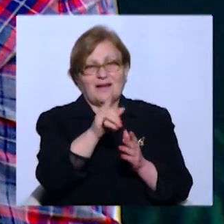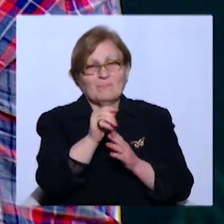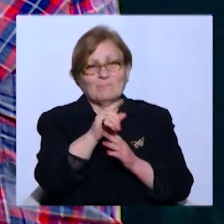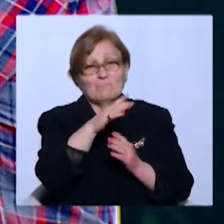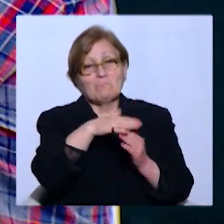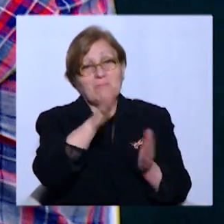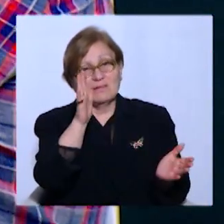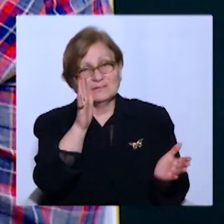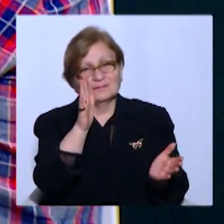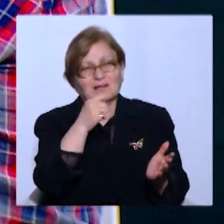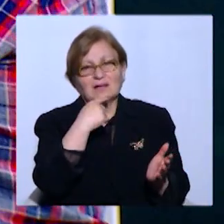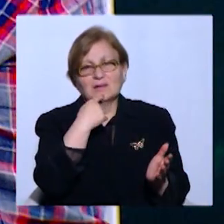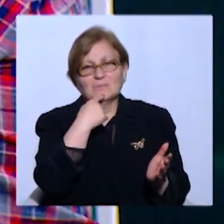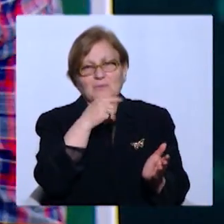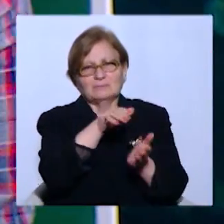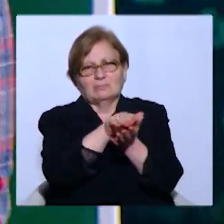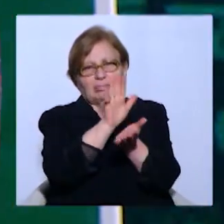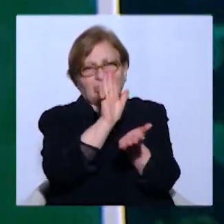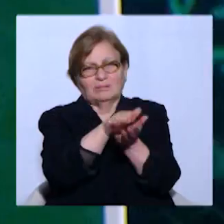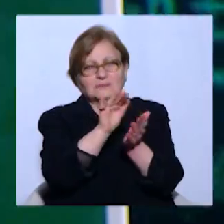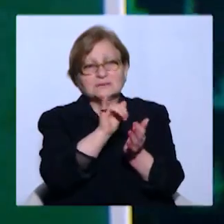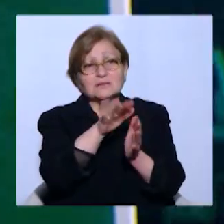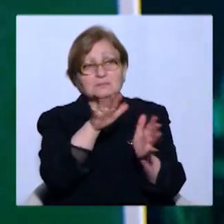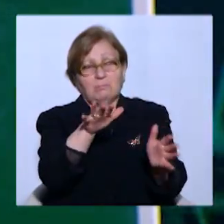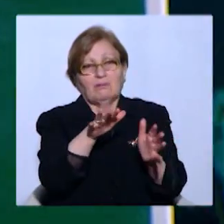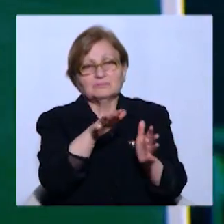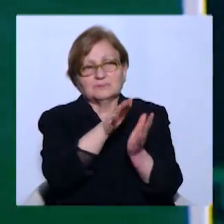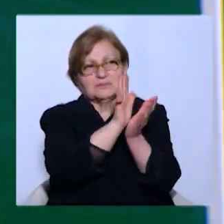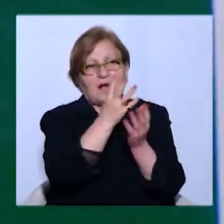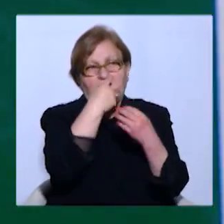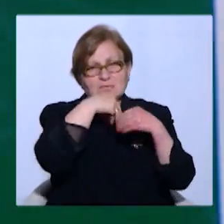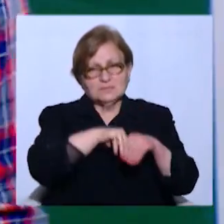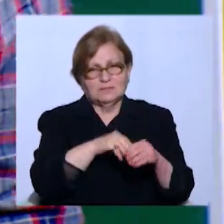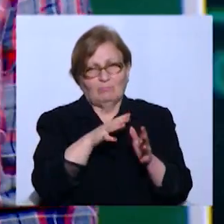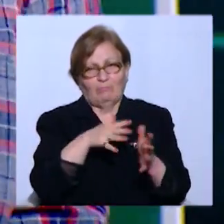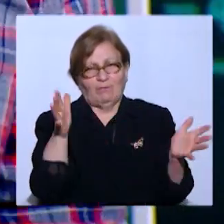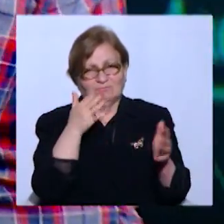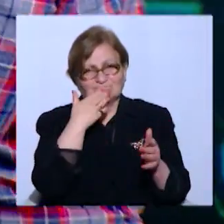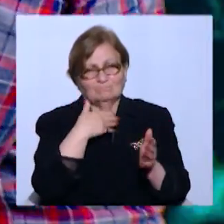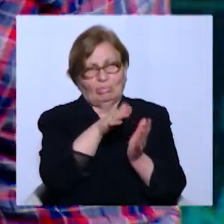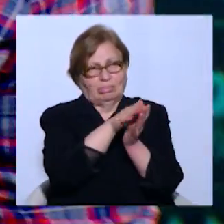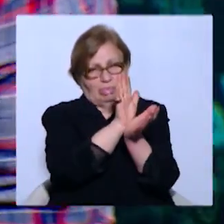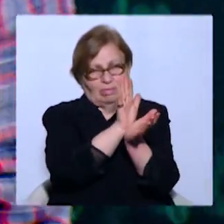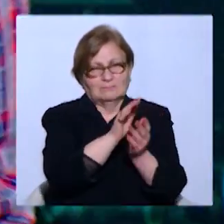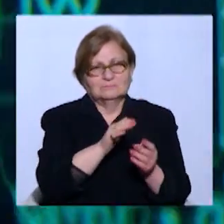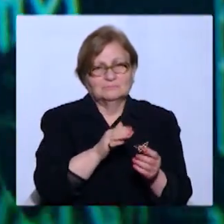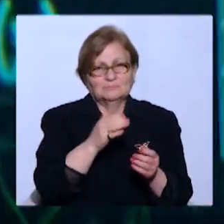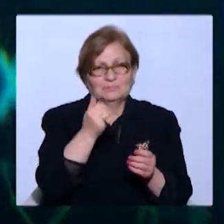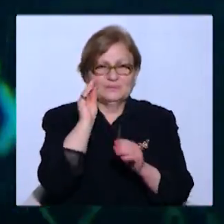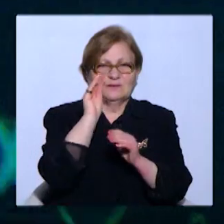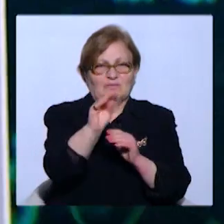ნიშანი პირს რო აღებს, იქით საითაც ბევრია რო შეჭამოს. მოდი ერთი აქ